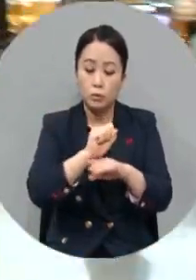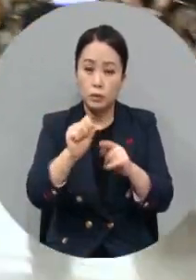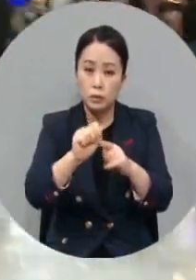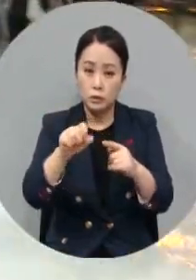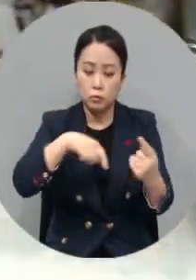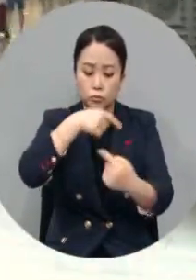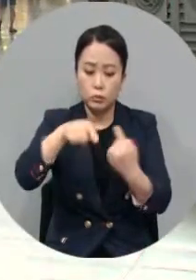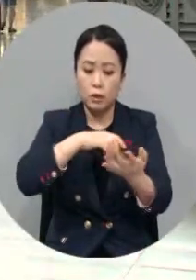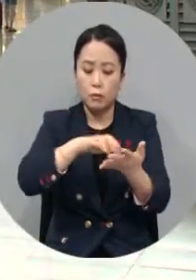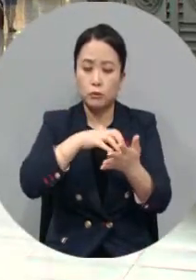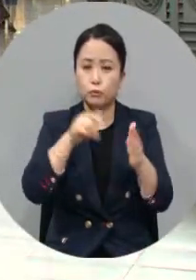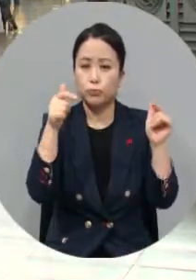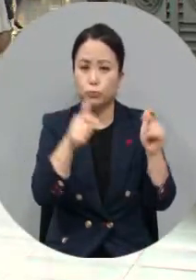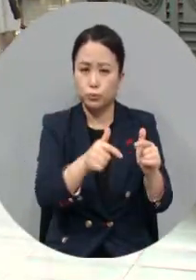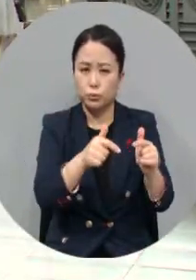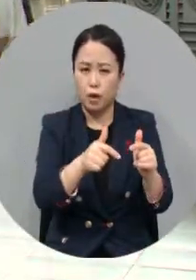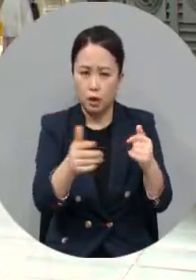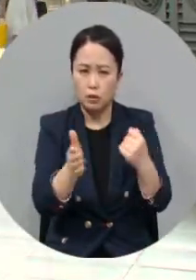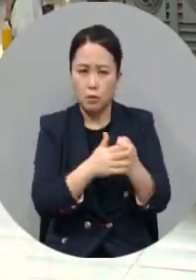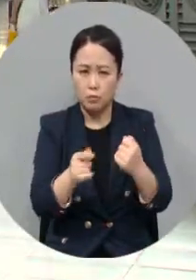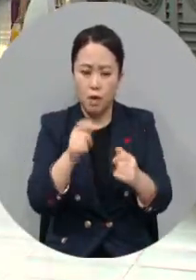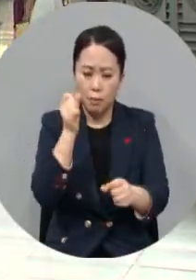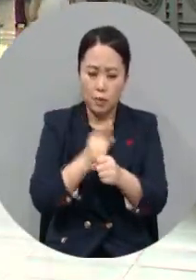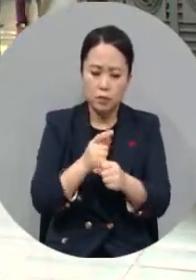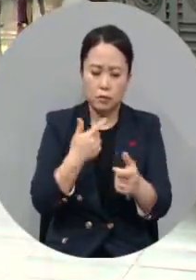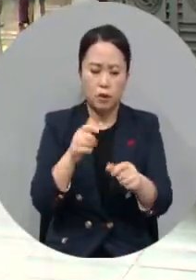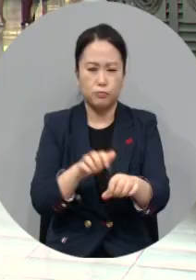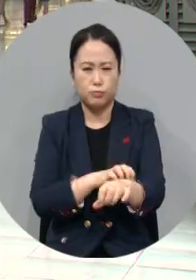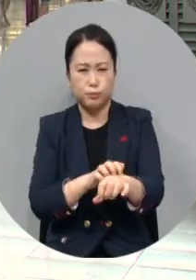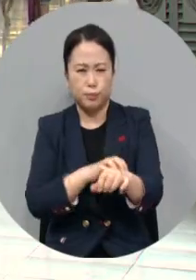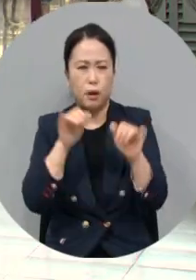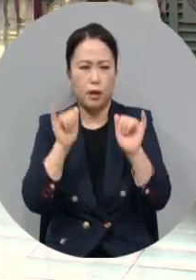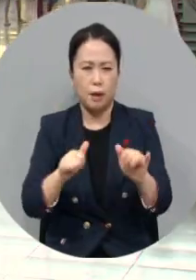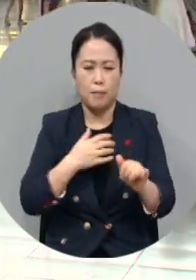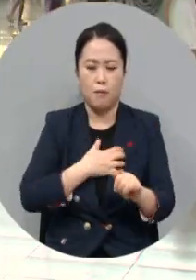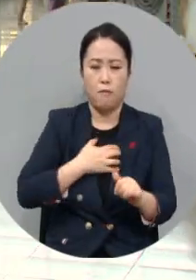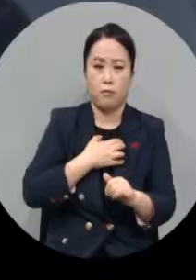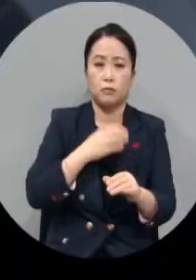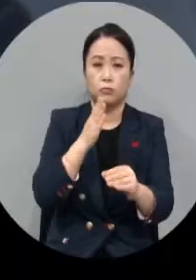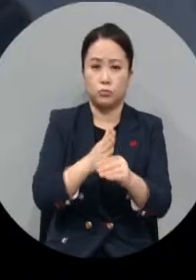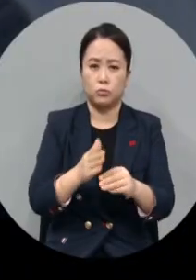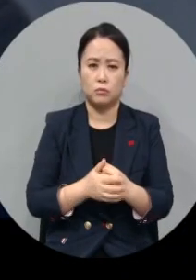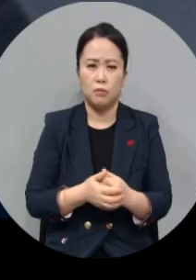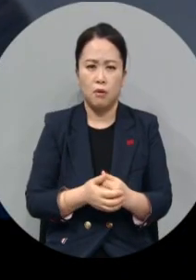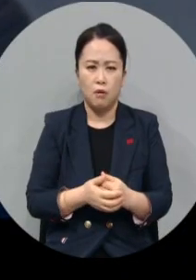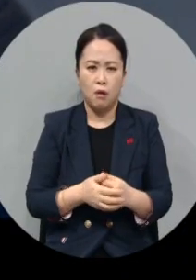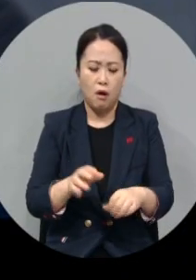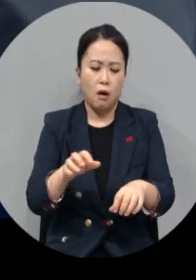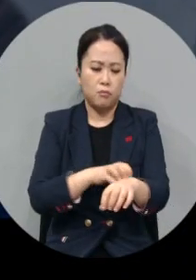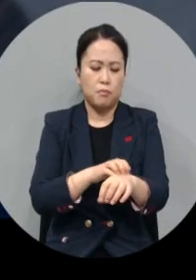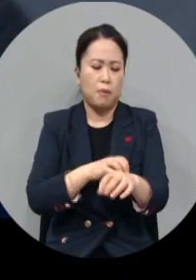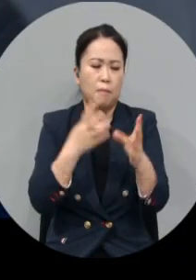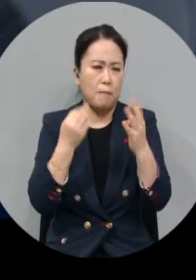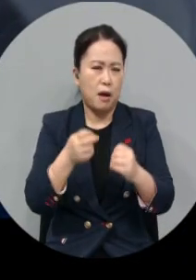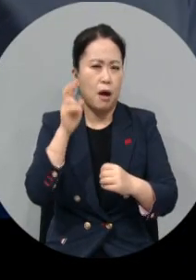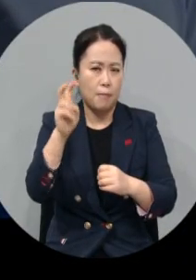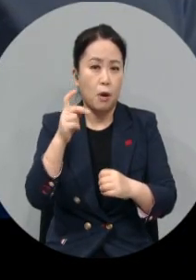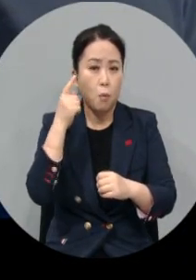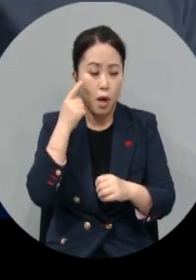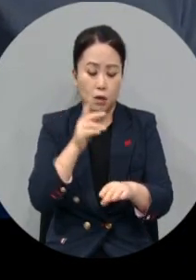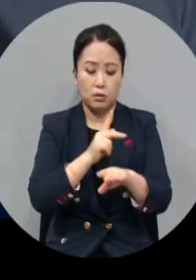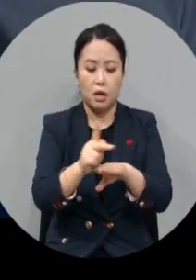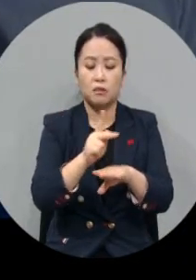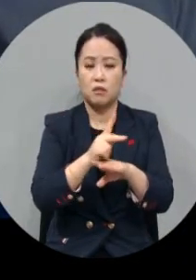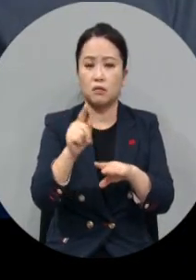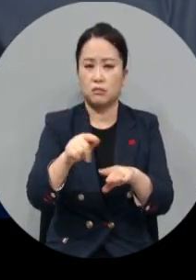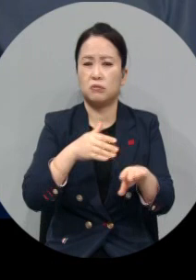보니 시민들은 벌써부터 불편을 우려합니다. 많이 불편할 것 같은데요. KTX가 느려서요. 사람들이 이거